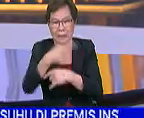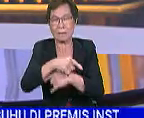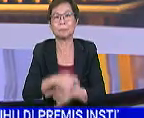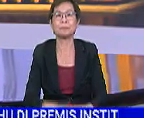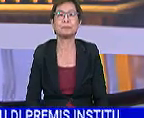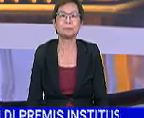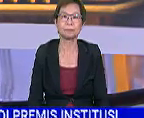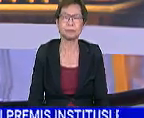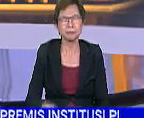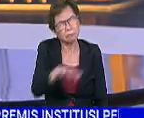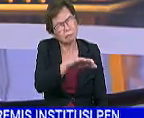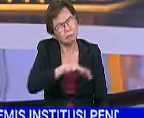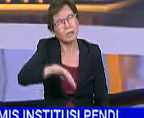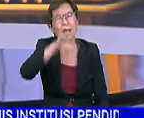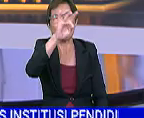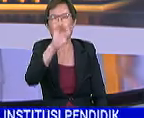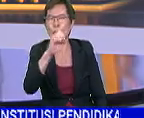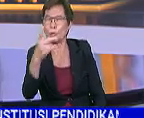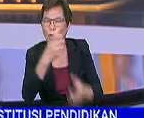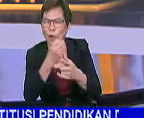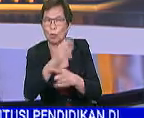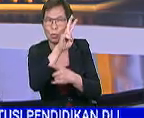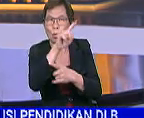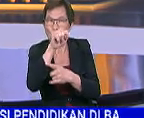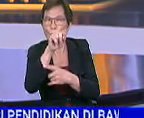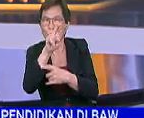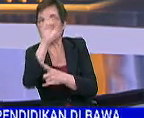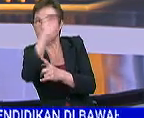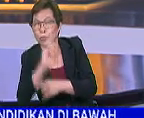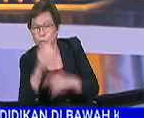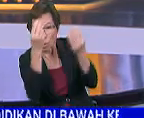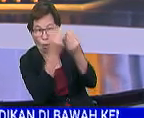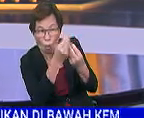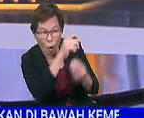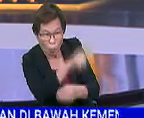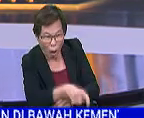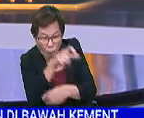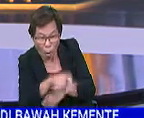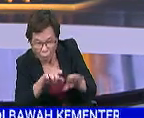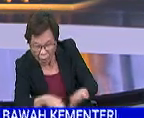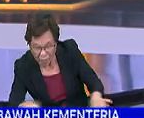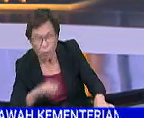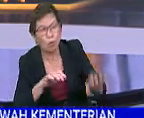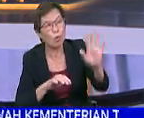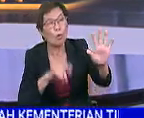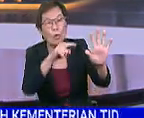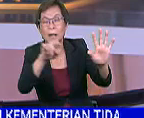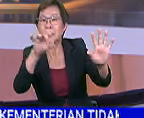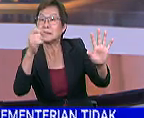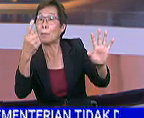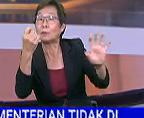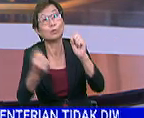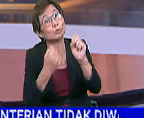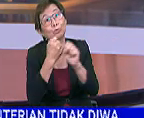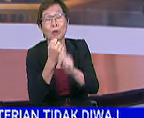sebelumnya hampir 80,000 atau 2.2% populasi kanak-kanak 5 hingga 11 tahun telah menerima